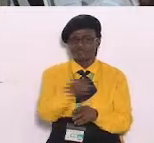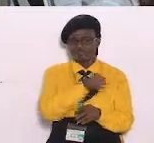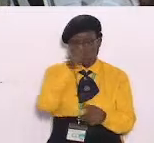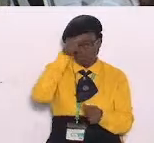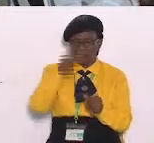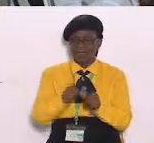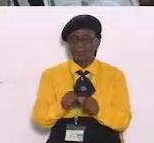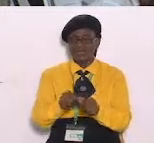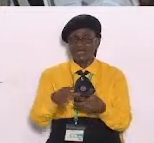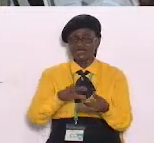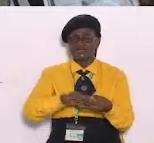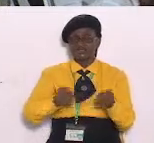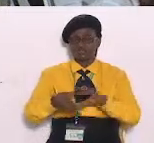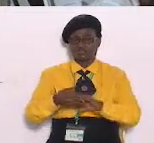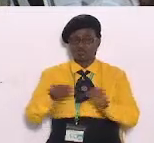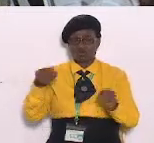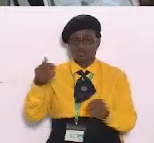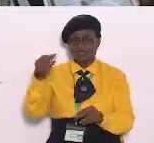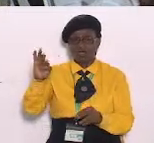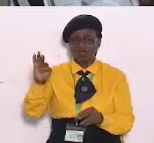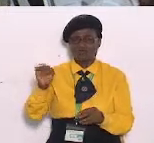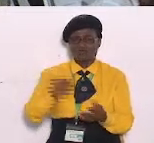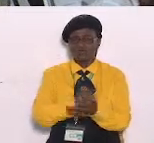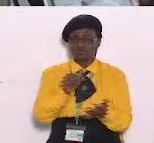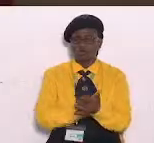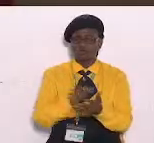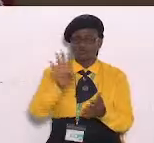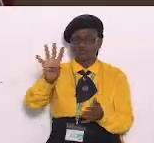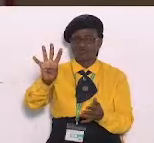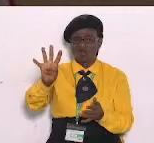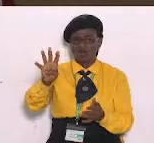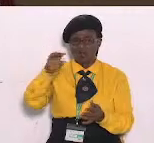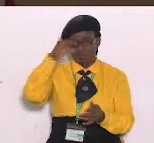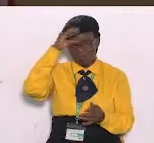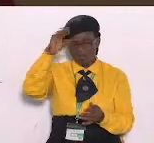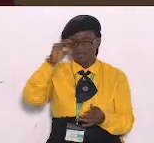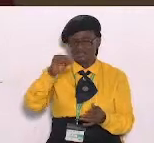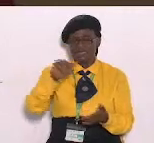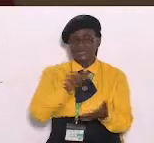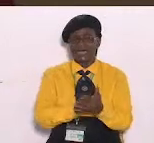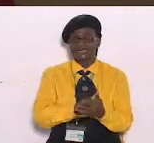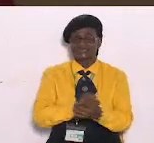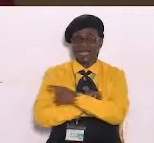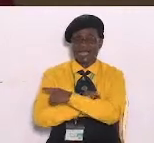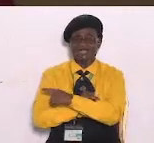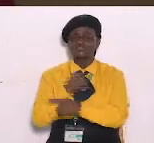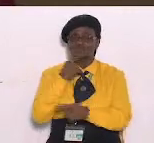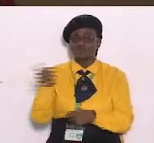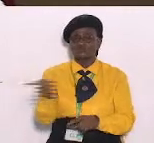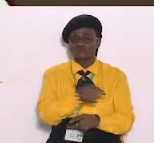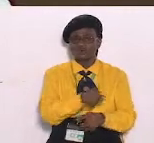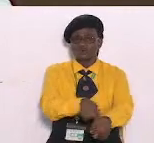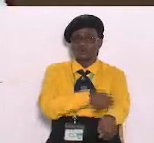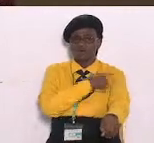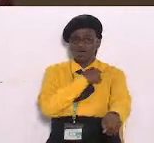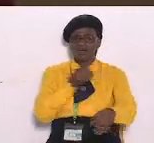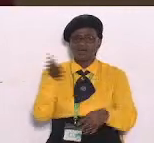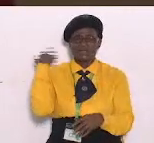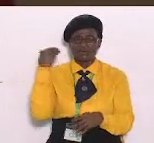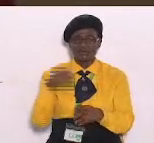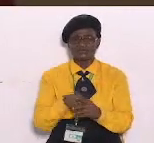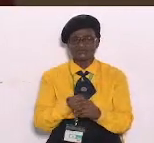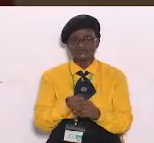amen vous vous rappelez de l'histoire des quatre garçons que je vous avais raconté des